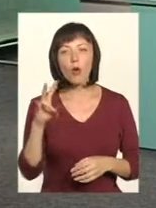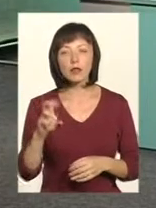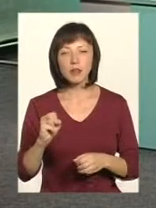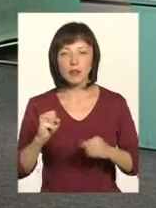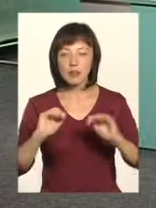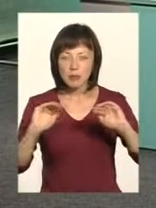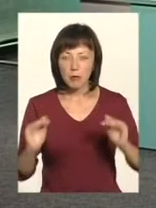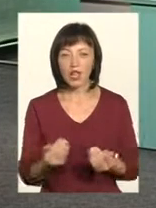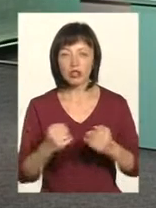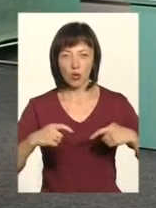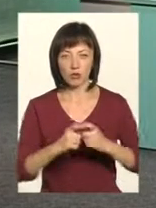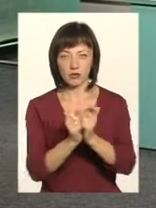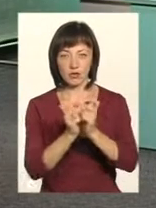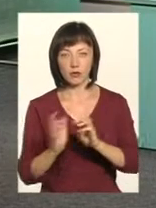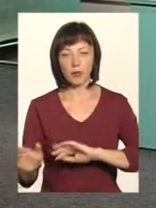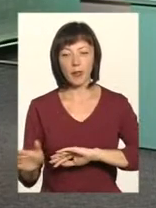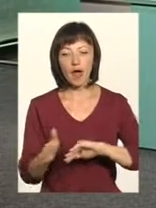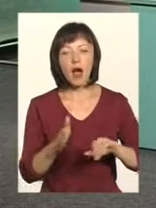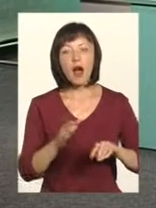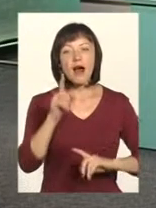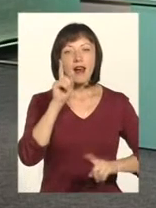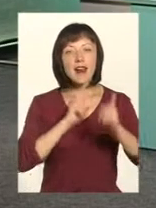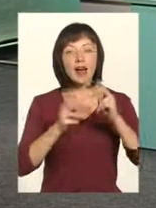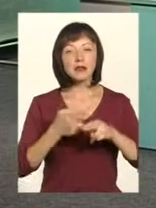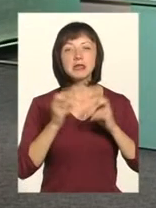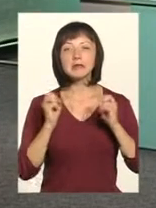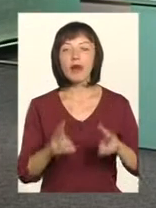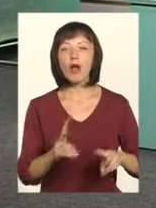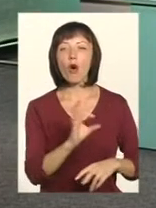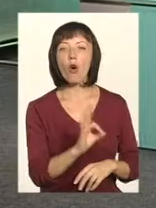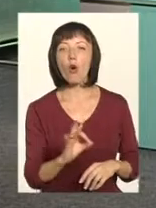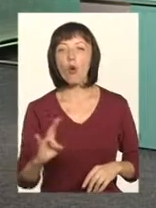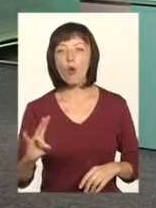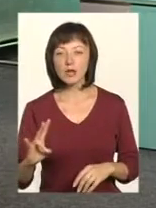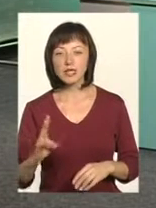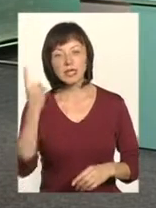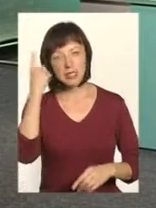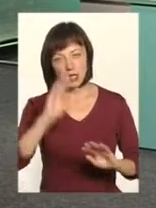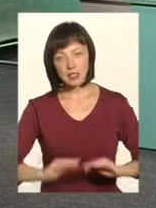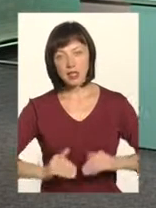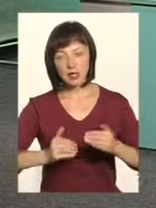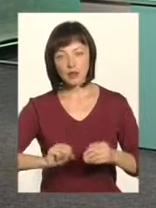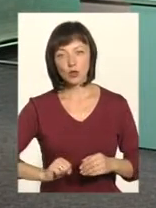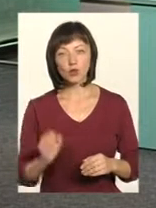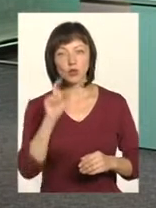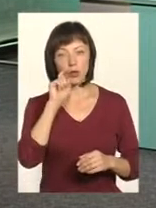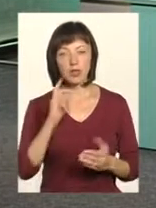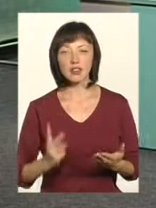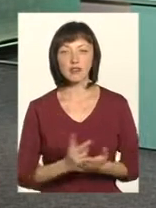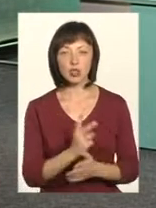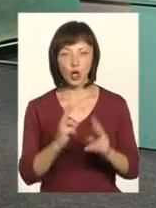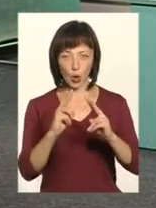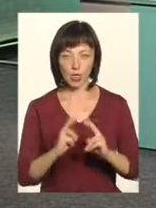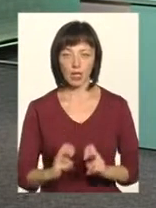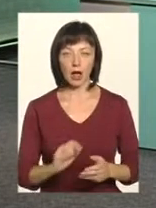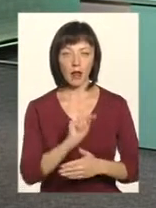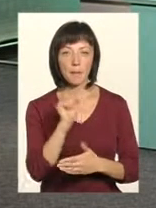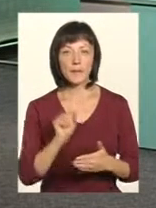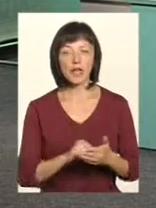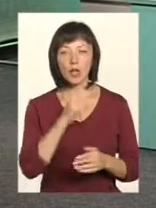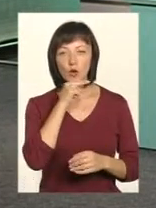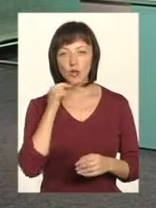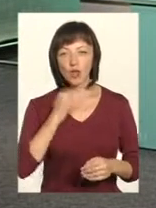Рада безпеки ООН за ініціативи друзів України двічі розглядала питання